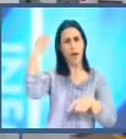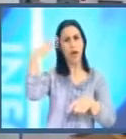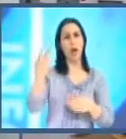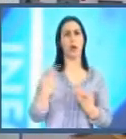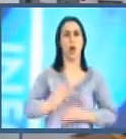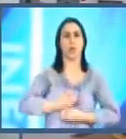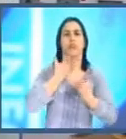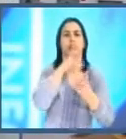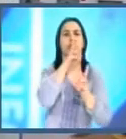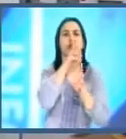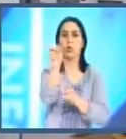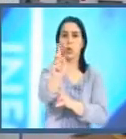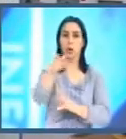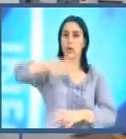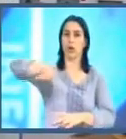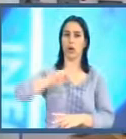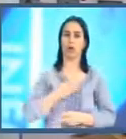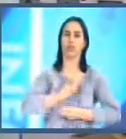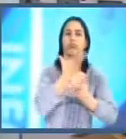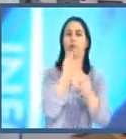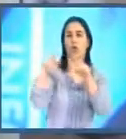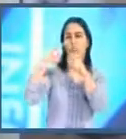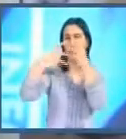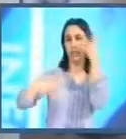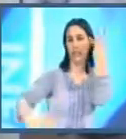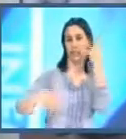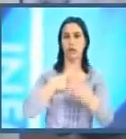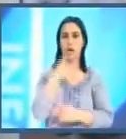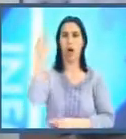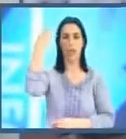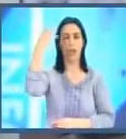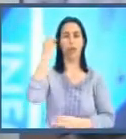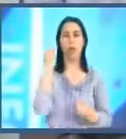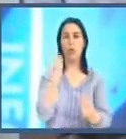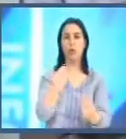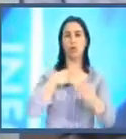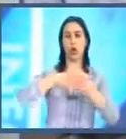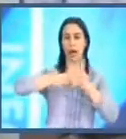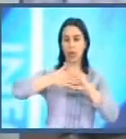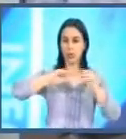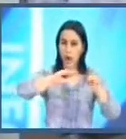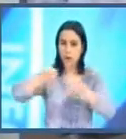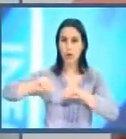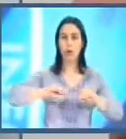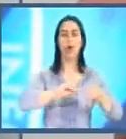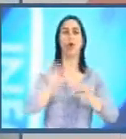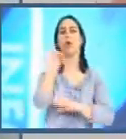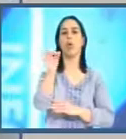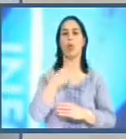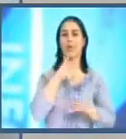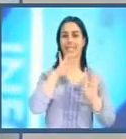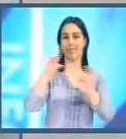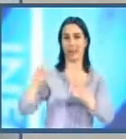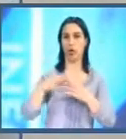però sí que s'expressen de moltes més maneres. I poden aprendre molt amb la manipulació i amb els seus